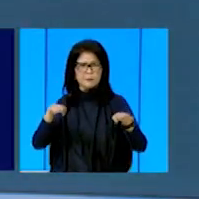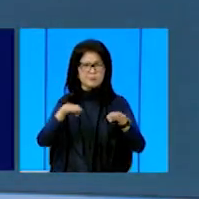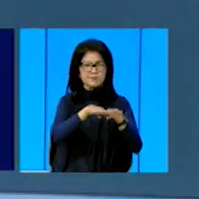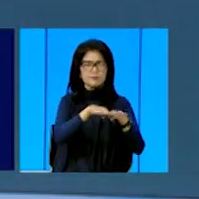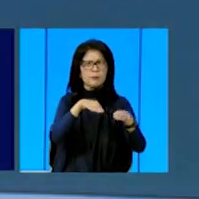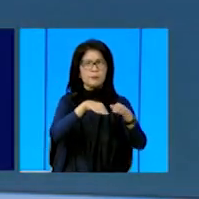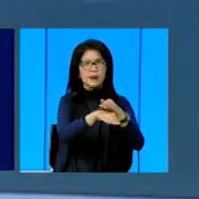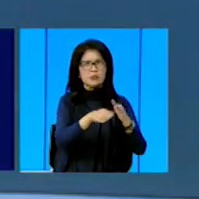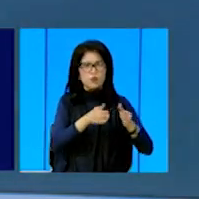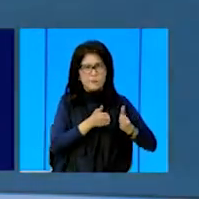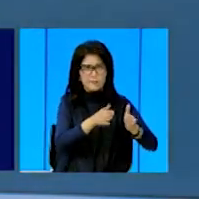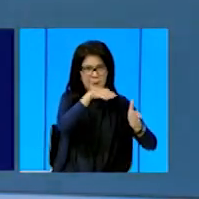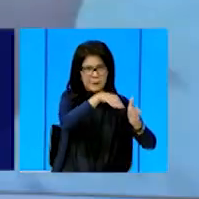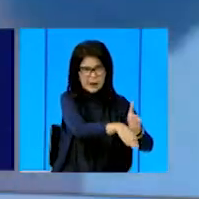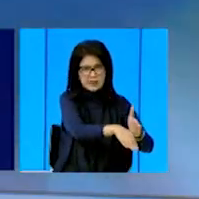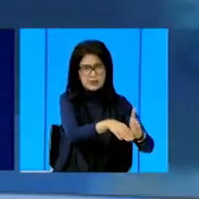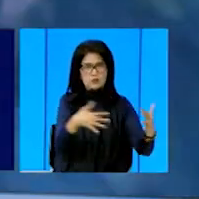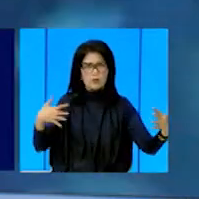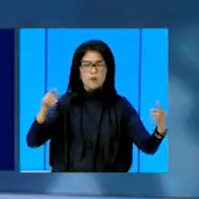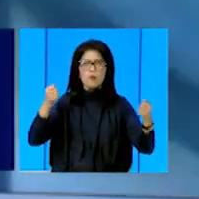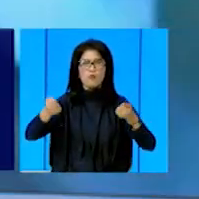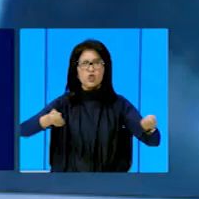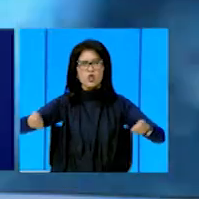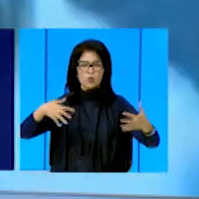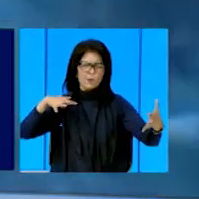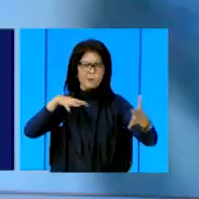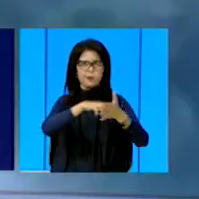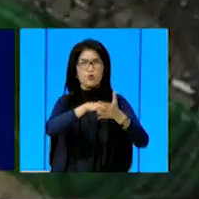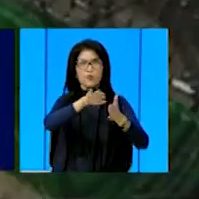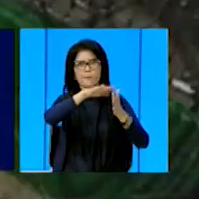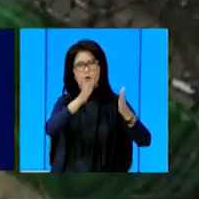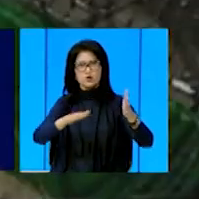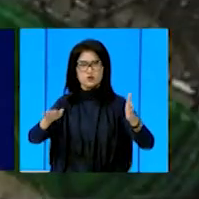masuk parit usai bertabrakan dengan truk box.